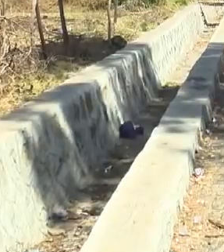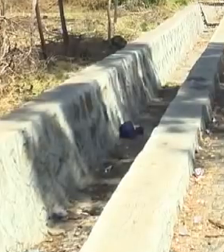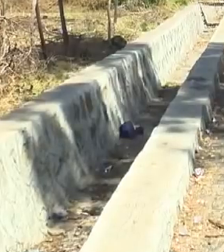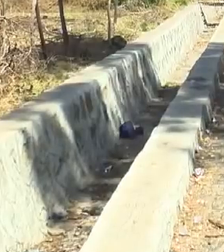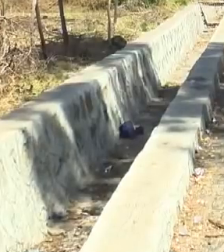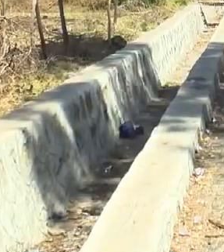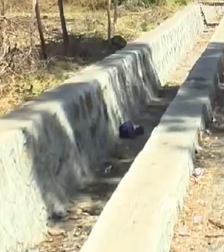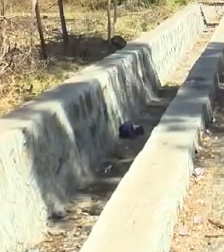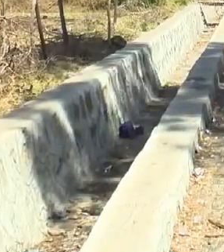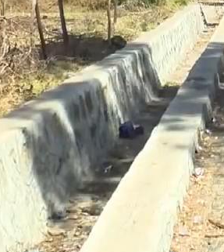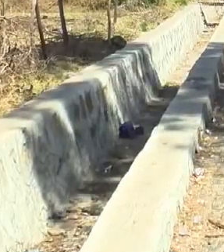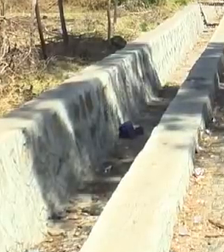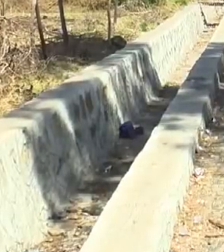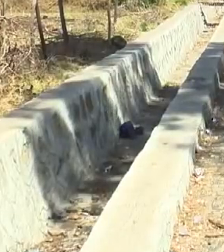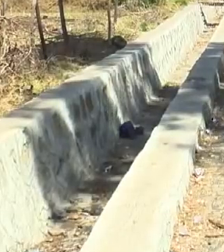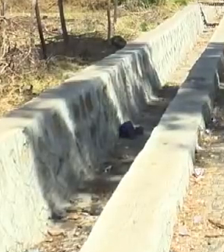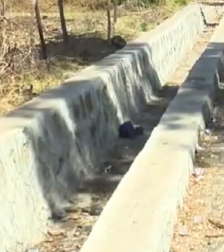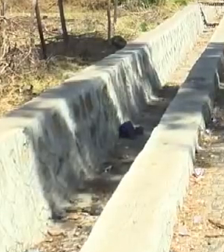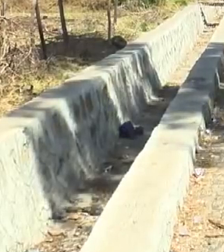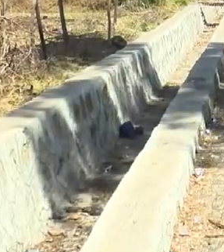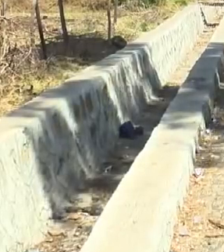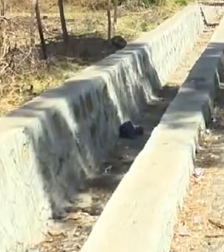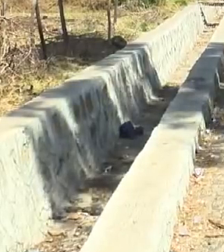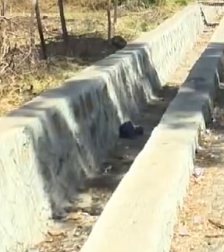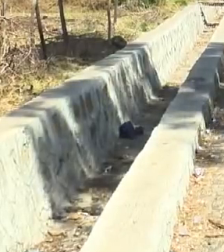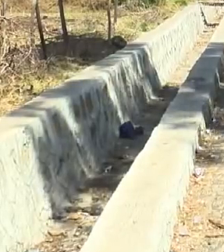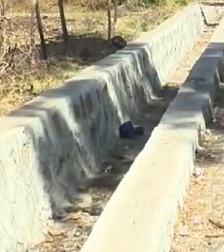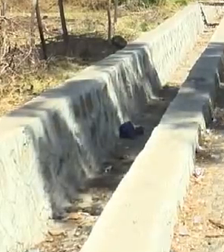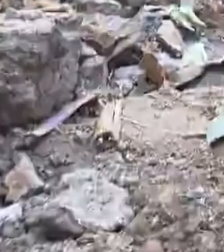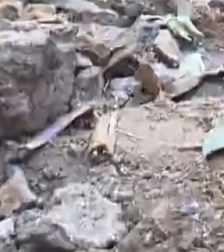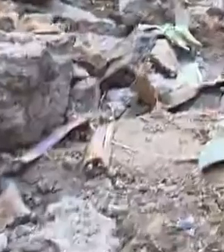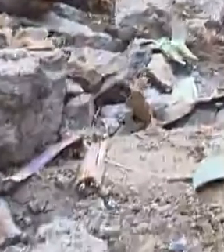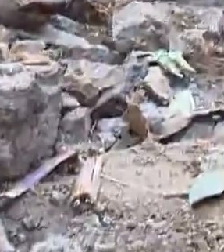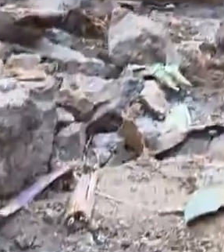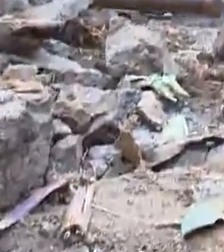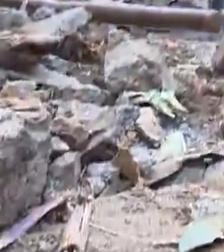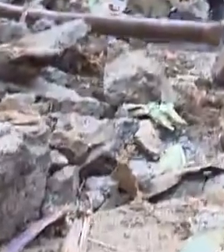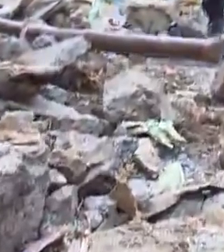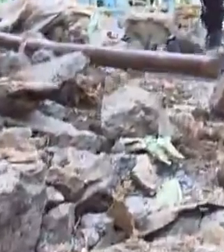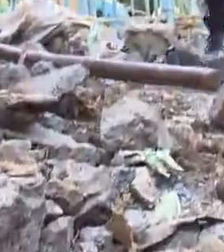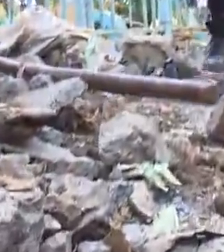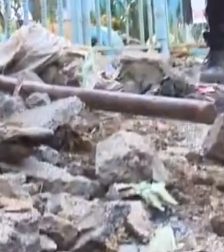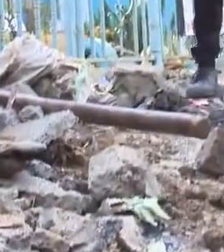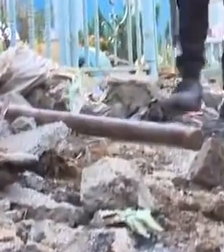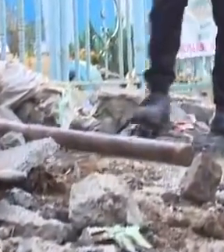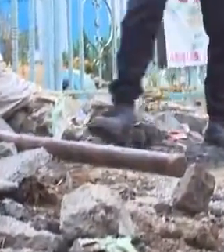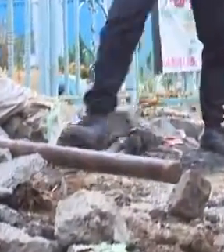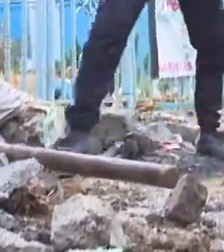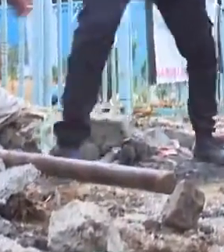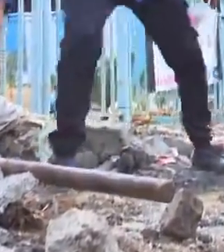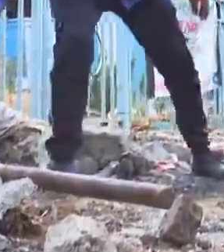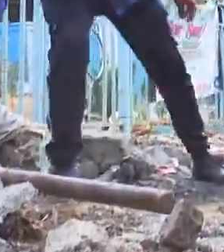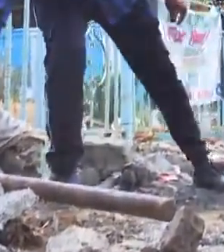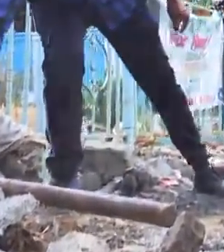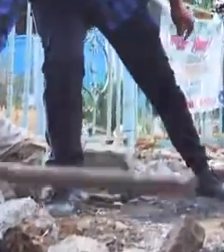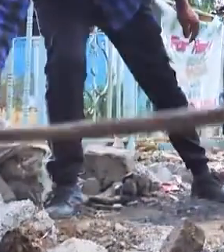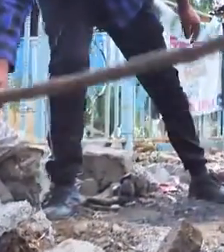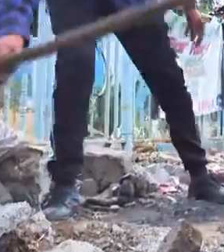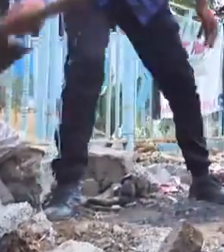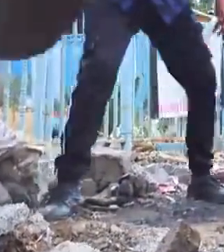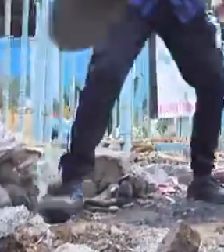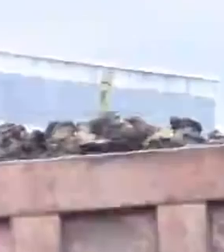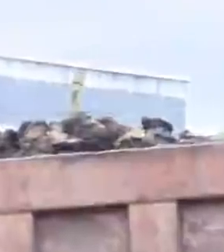አስተዳደሩ ከተመደበው ወደ 23 ሚሊዮን ብር የሚጠጋ በጀት ጋር በማቀናጀት የተለያዩ የልማት ስራዎችን እያከናወነ ይገኛል የሃይቅ